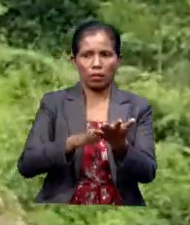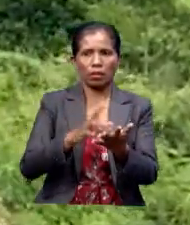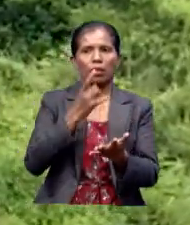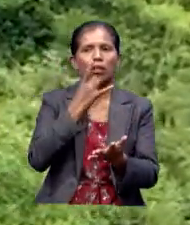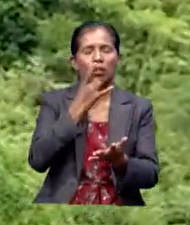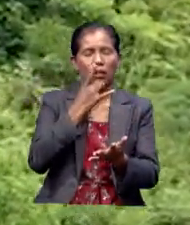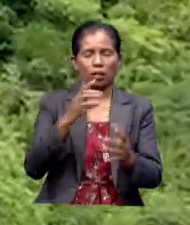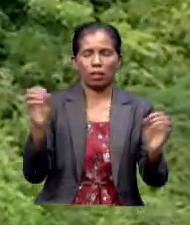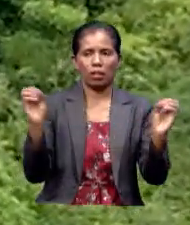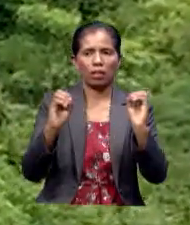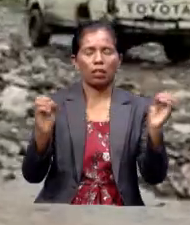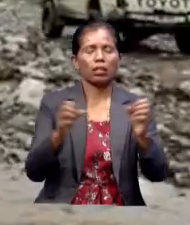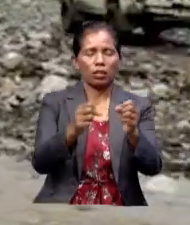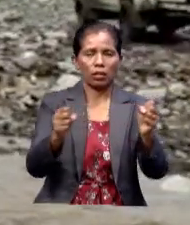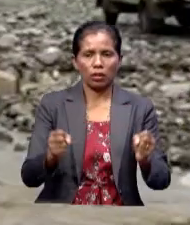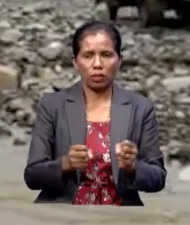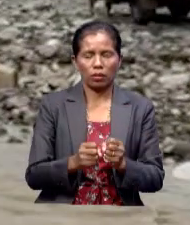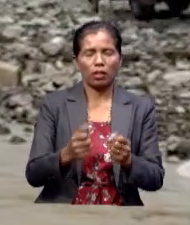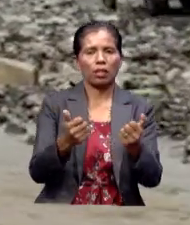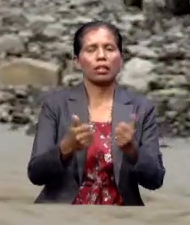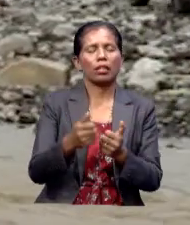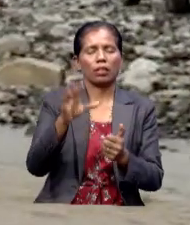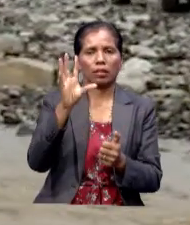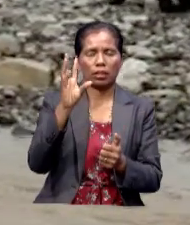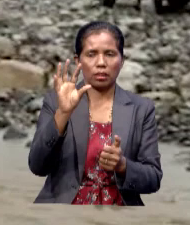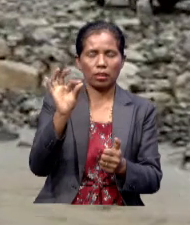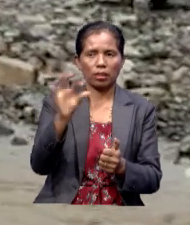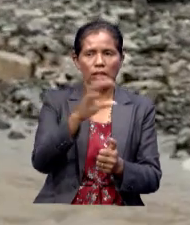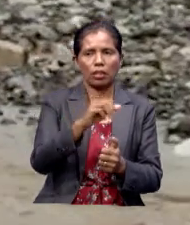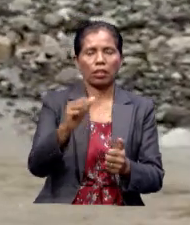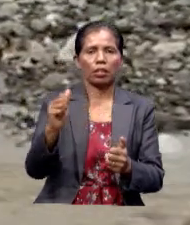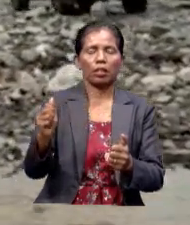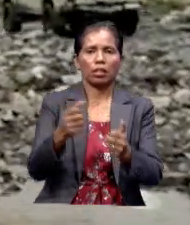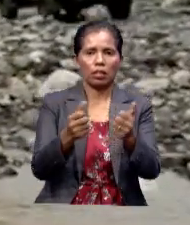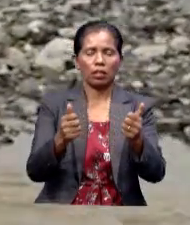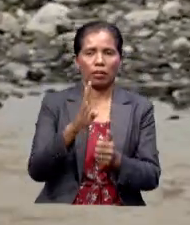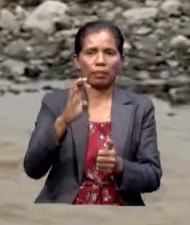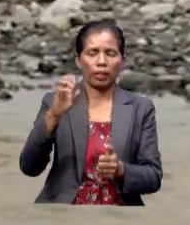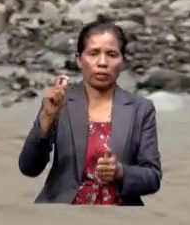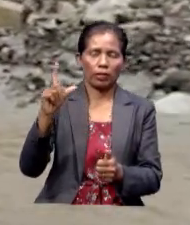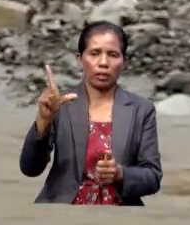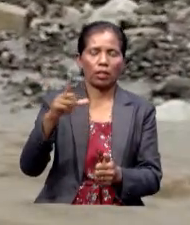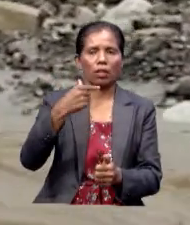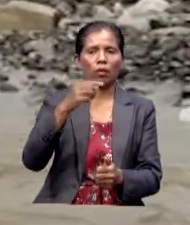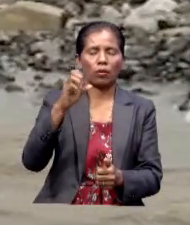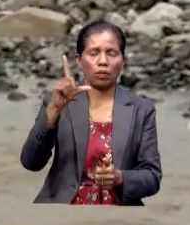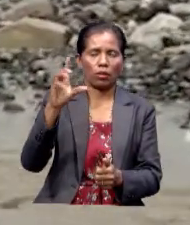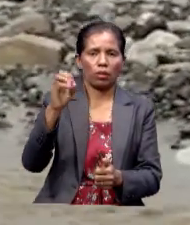eletricidade. Suku Aituto iha aldea sia makanesan, Aihou, Aira Kalau, Betulala, Gololo,